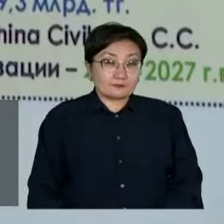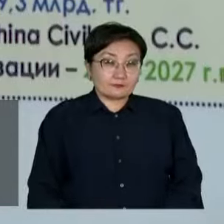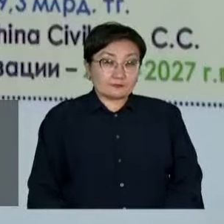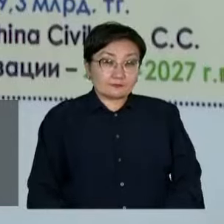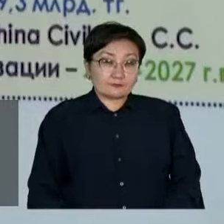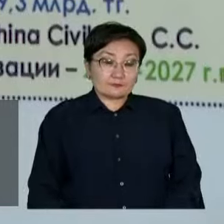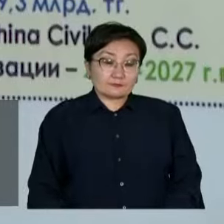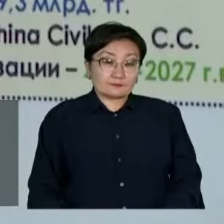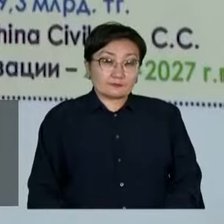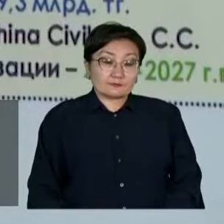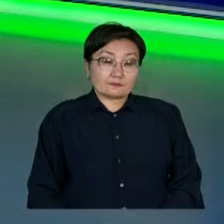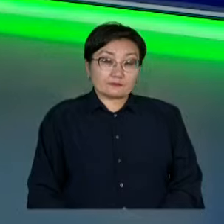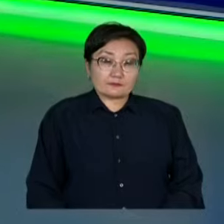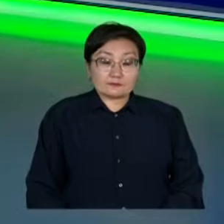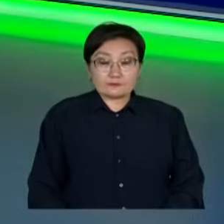облысы.